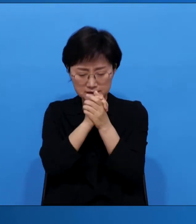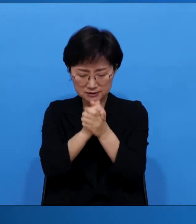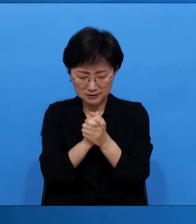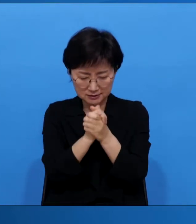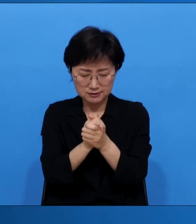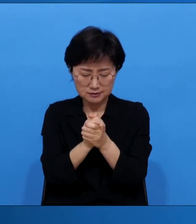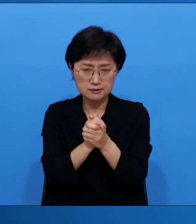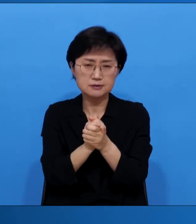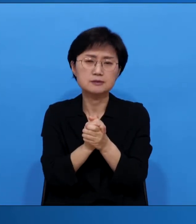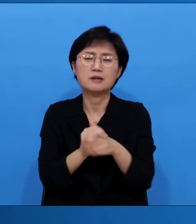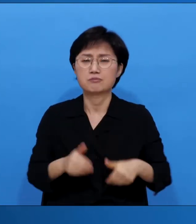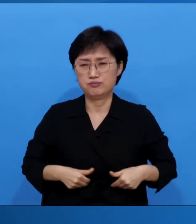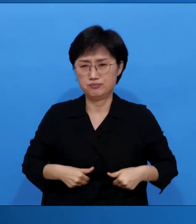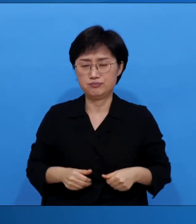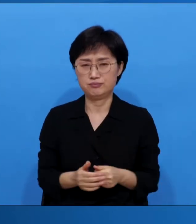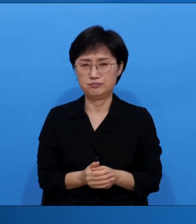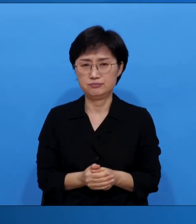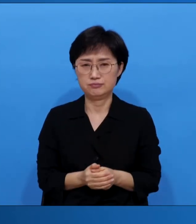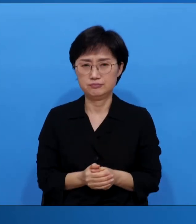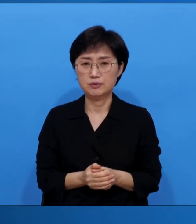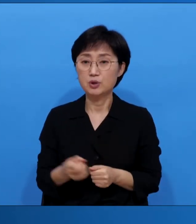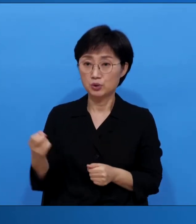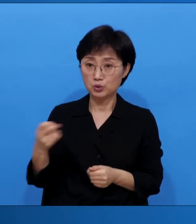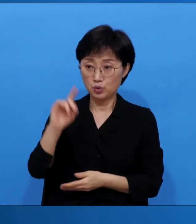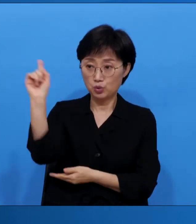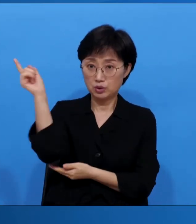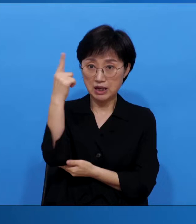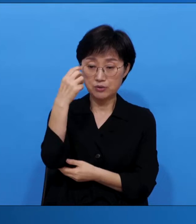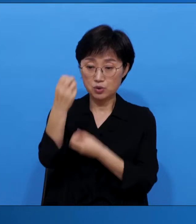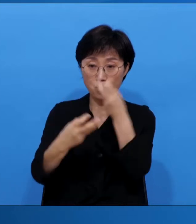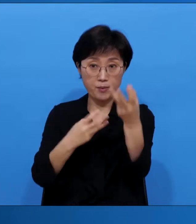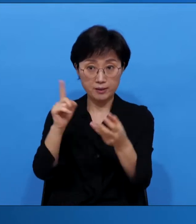다윗이 뭐라고 기도했습니까? And what else did David say?